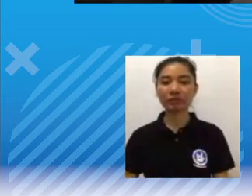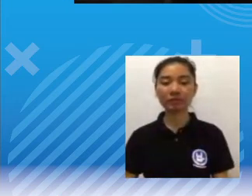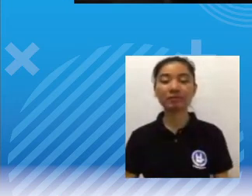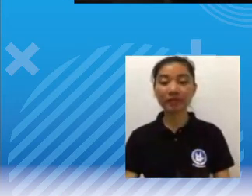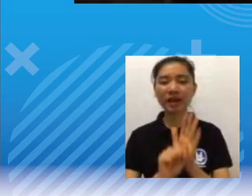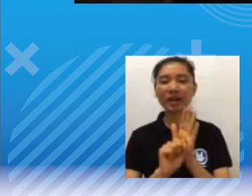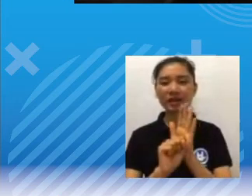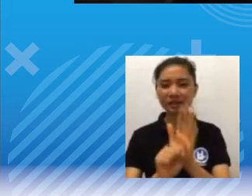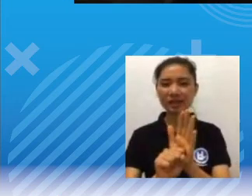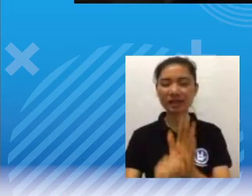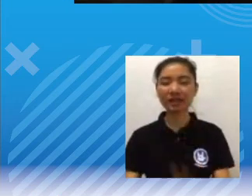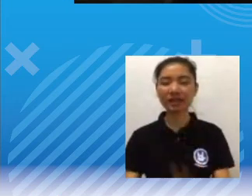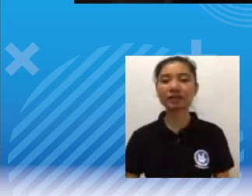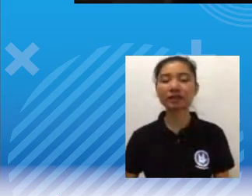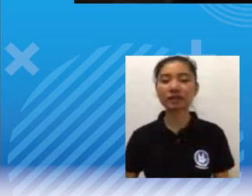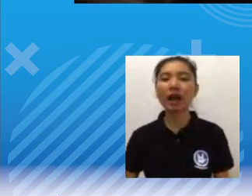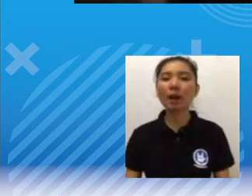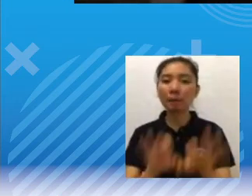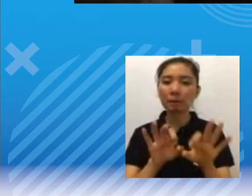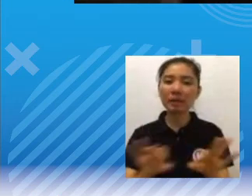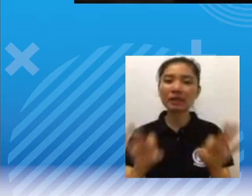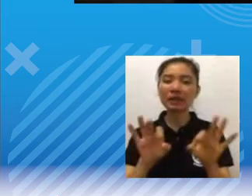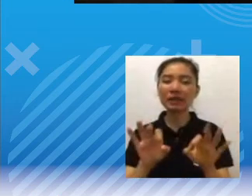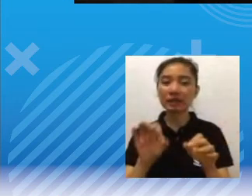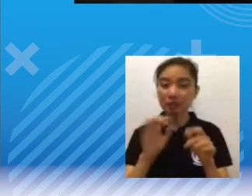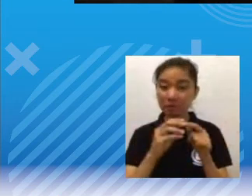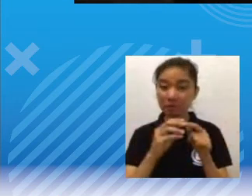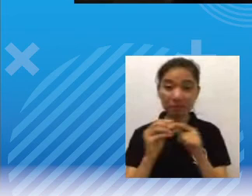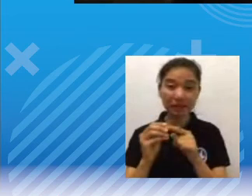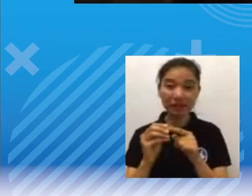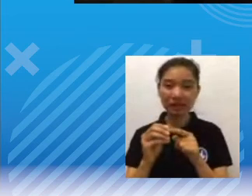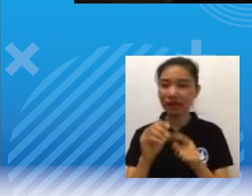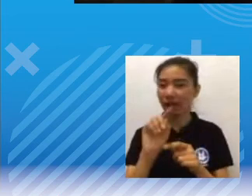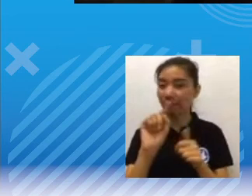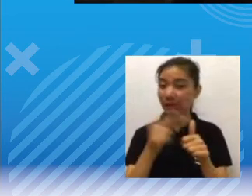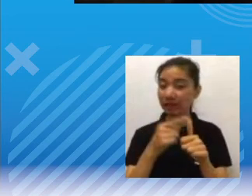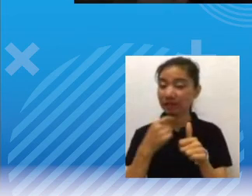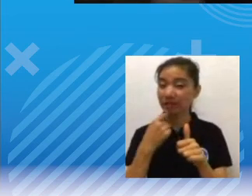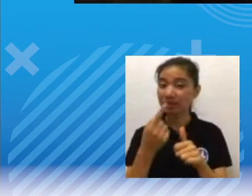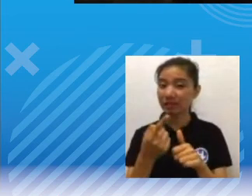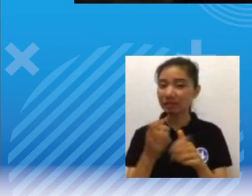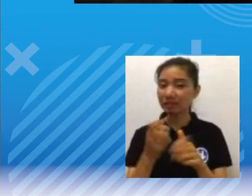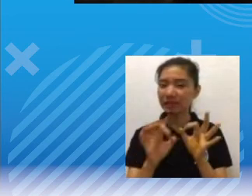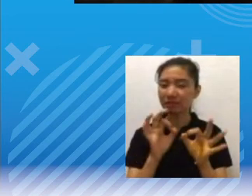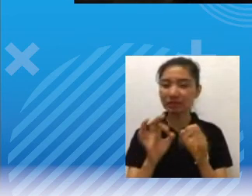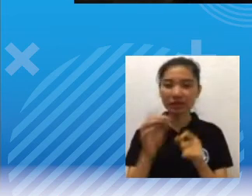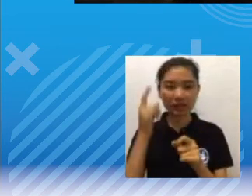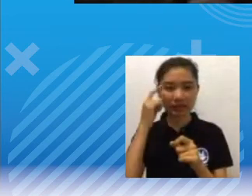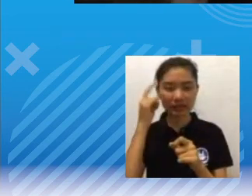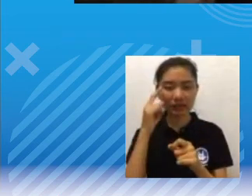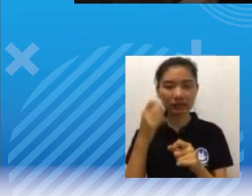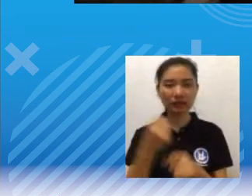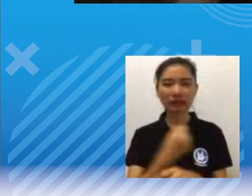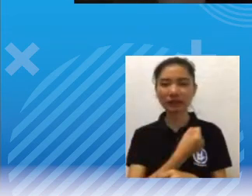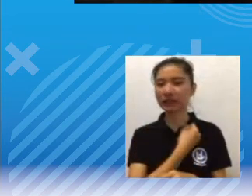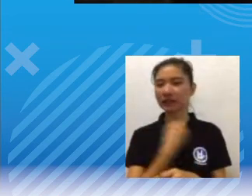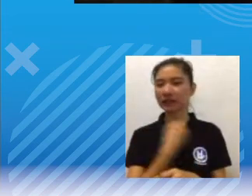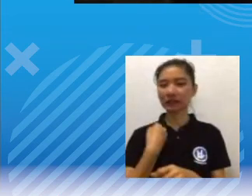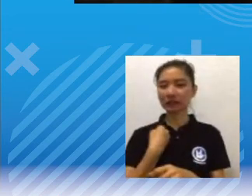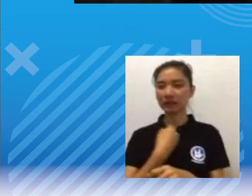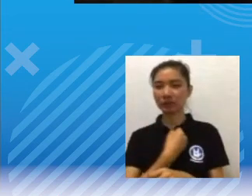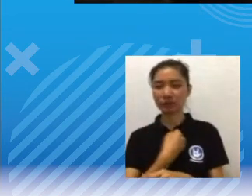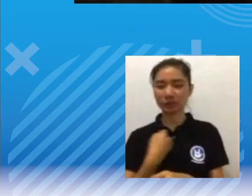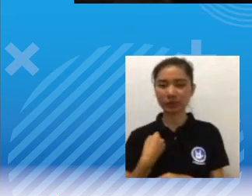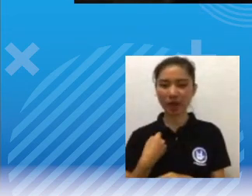na yung una kong nabanggit, kung sumasagi na sa isip mo na sakta ng sarili mo o sakta ng